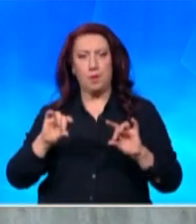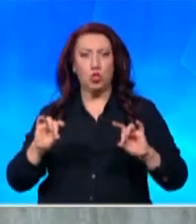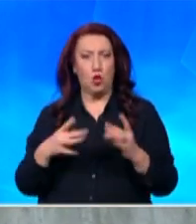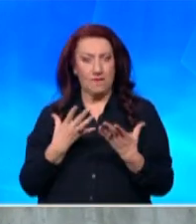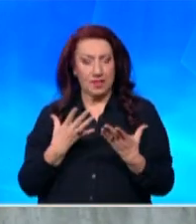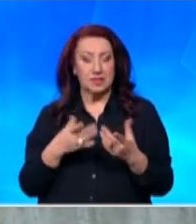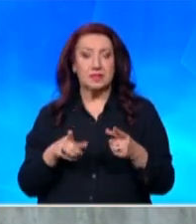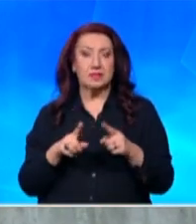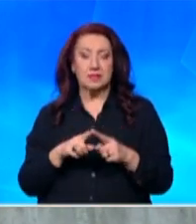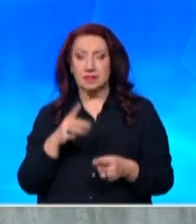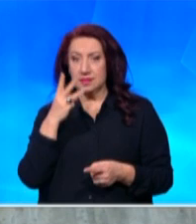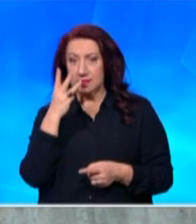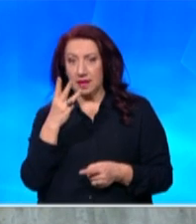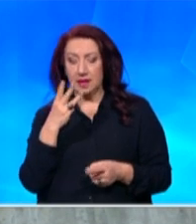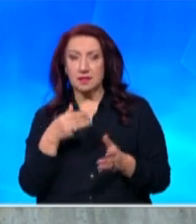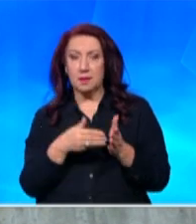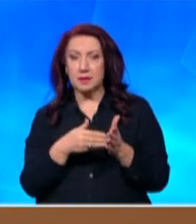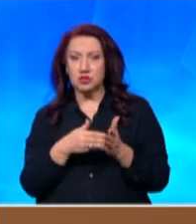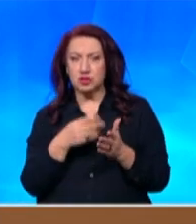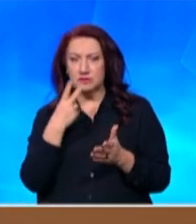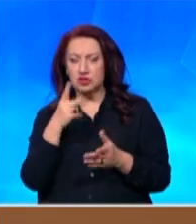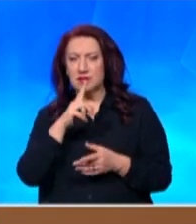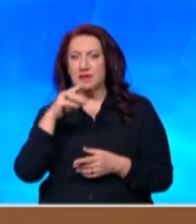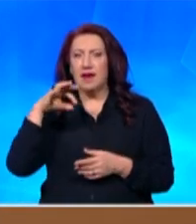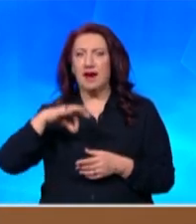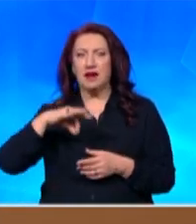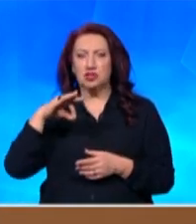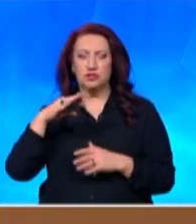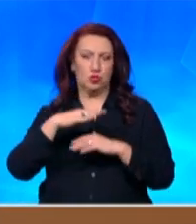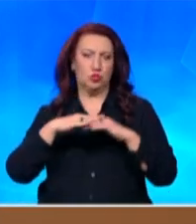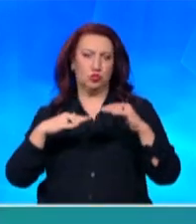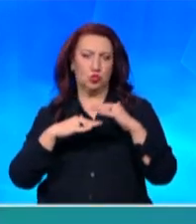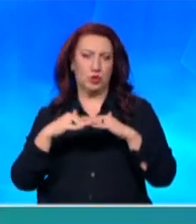констатирахме много некачествено строителство на обекта.